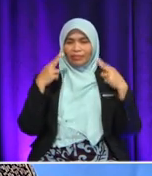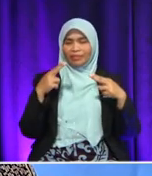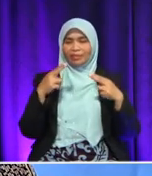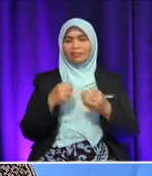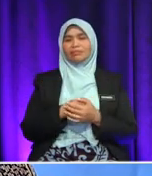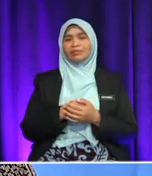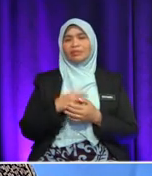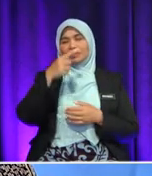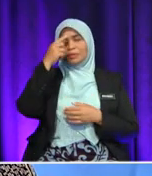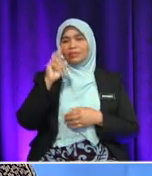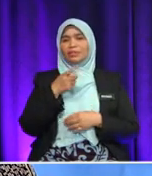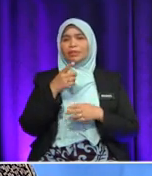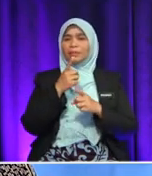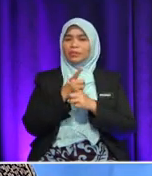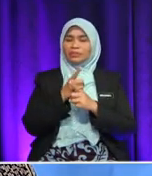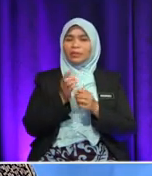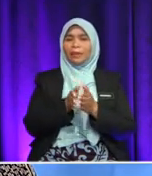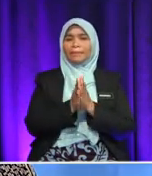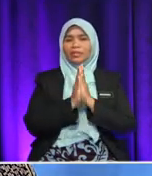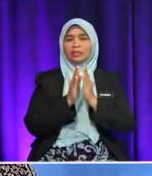minta dengan Allah